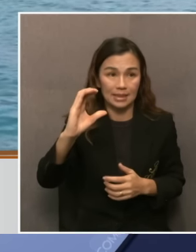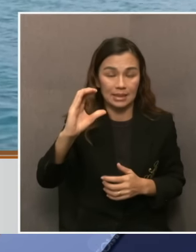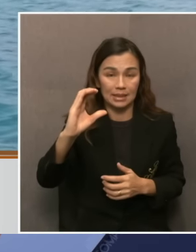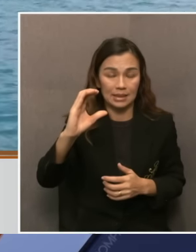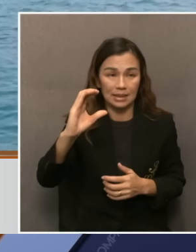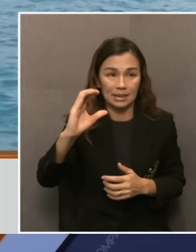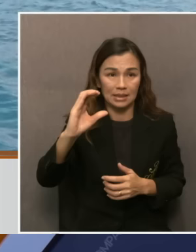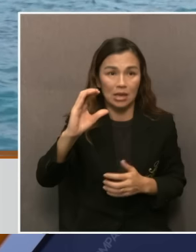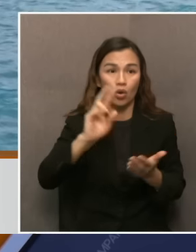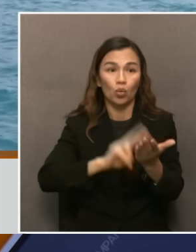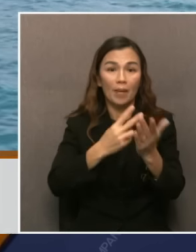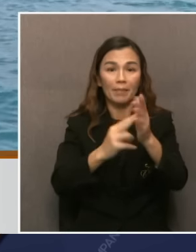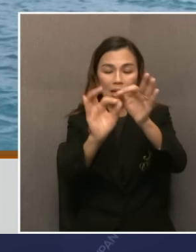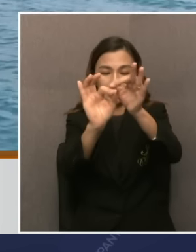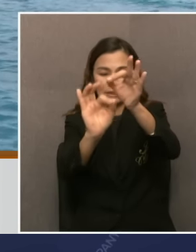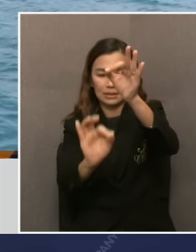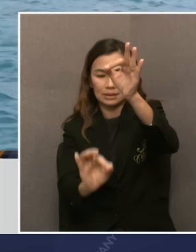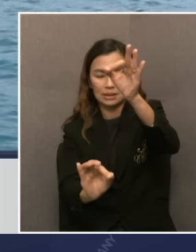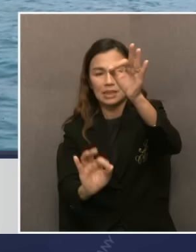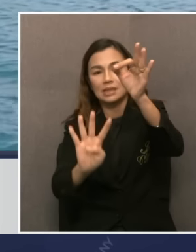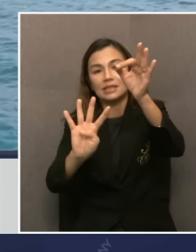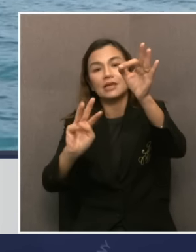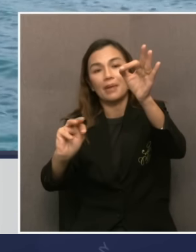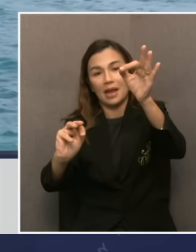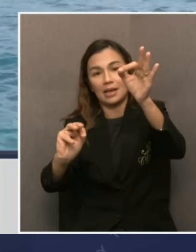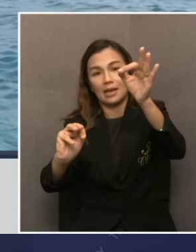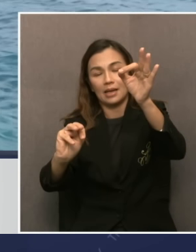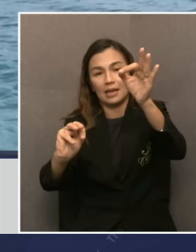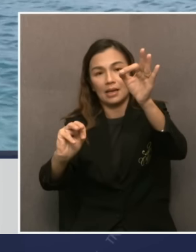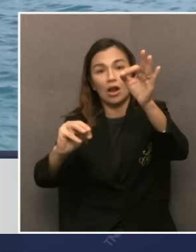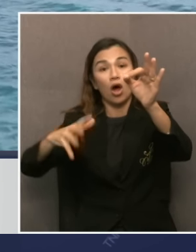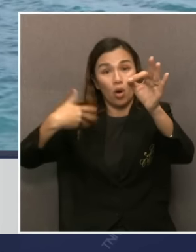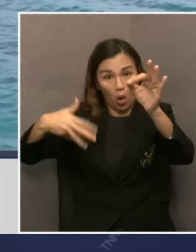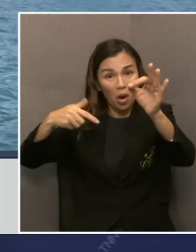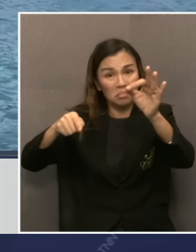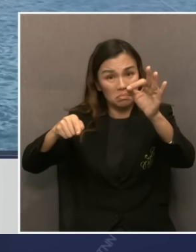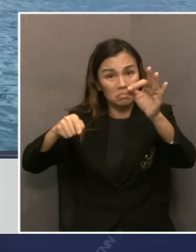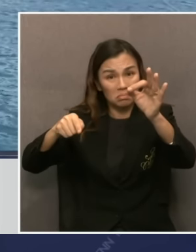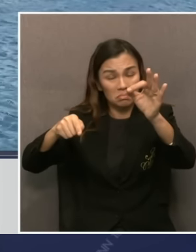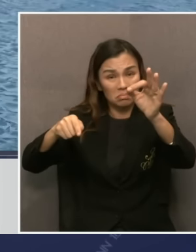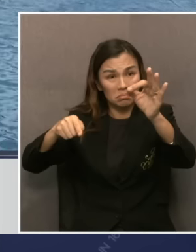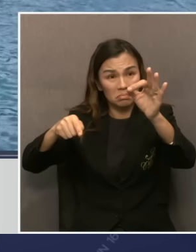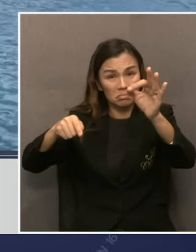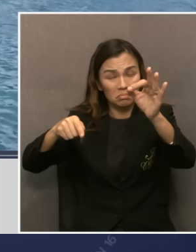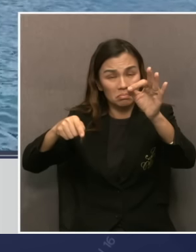ะ ฮะน้ำลึก4เมตรนะฮะ ค่ะอันนี้คือถือว่าสูงมากใช่ไหมคะ